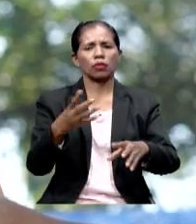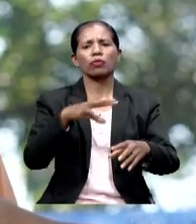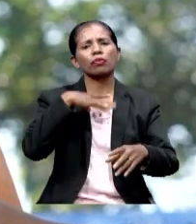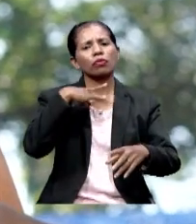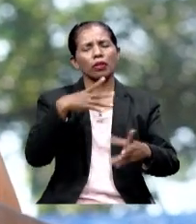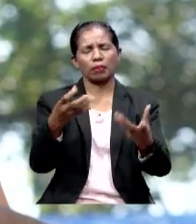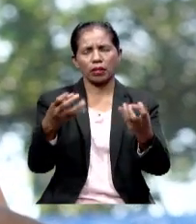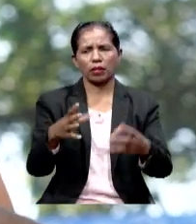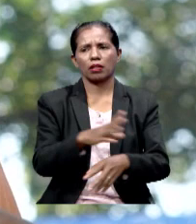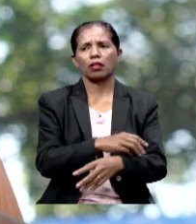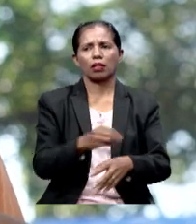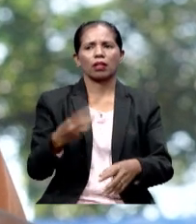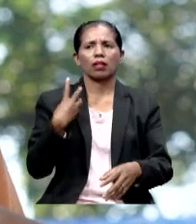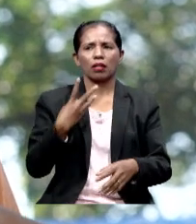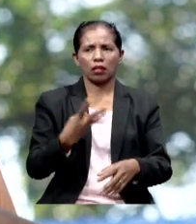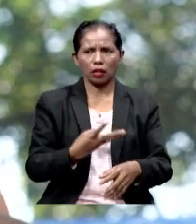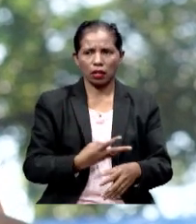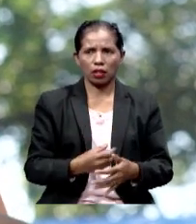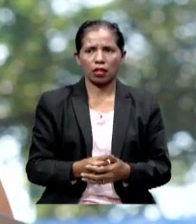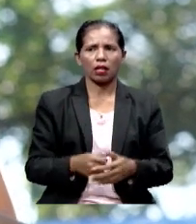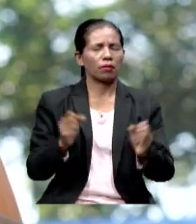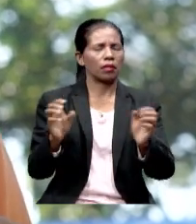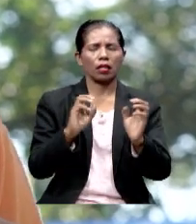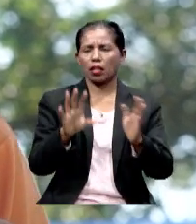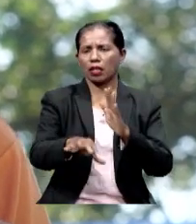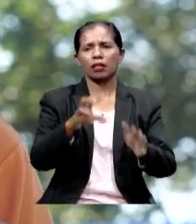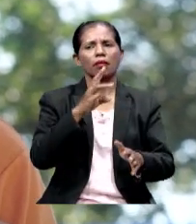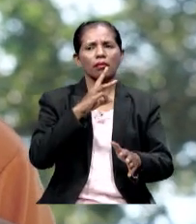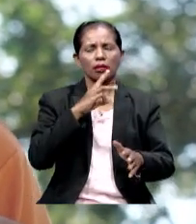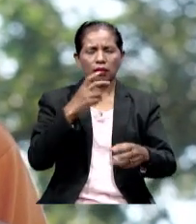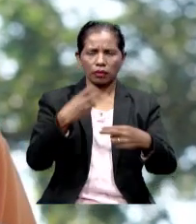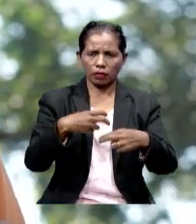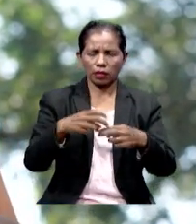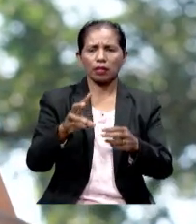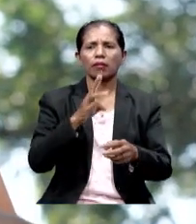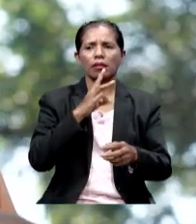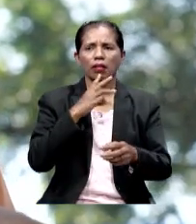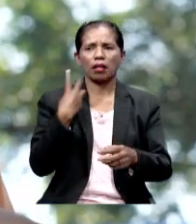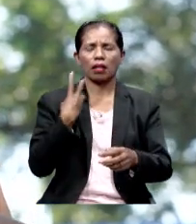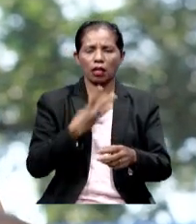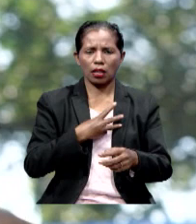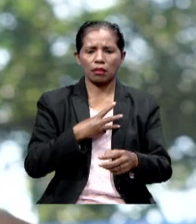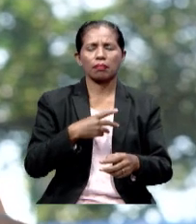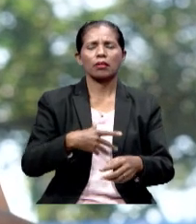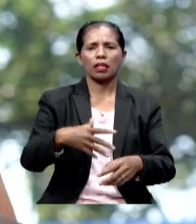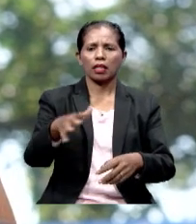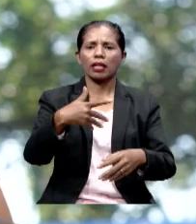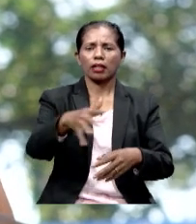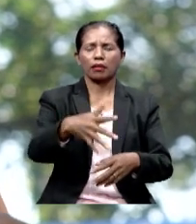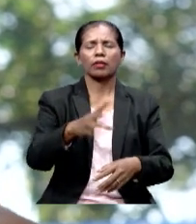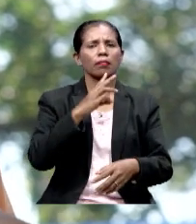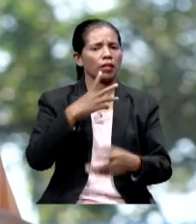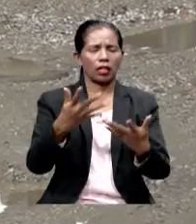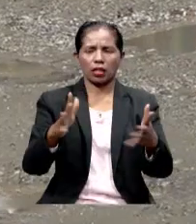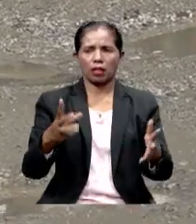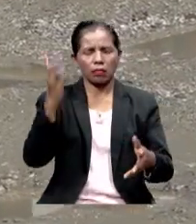rairom mas kona ambil sampai layak tampil susur be ambil sampai rega mas haras kebel layak tang. Jadi mana berkupa